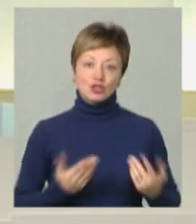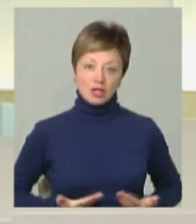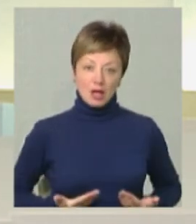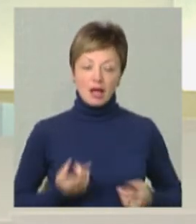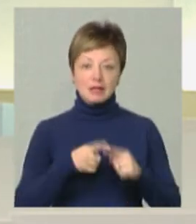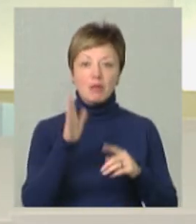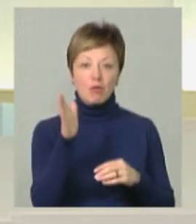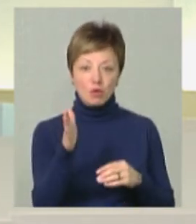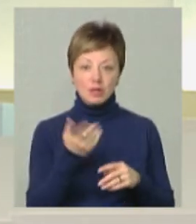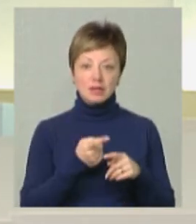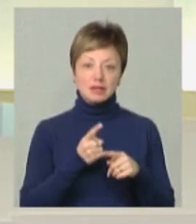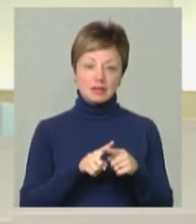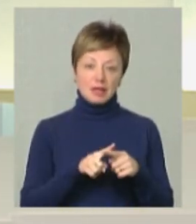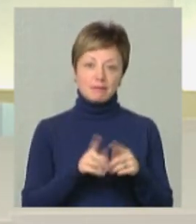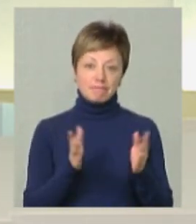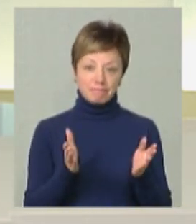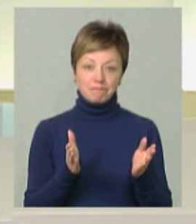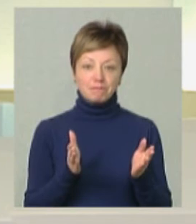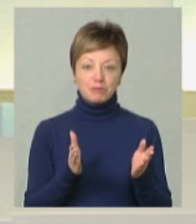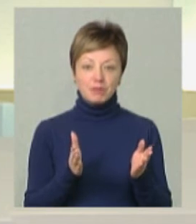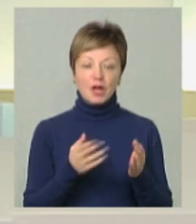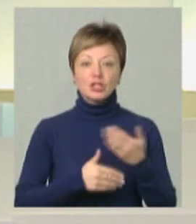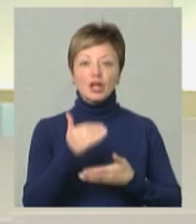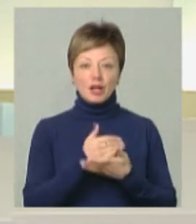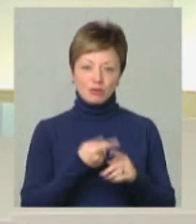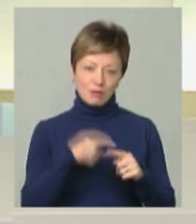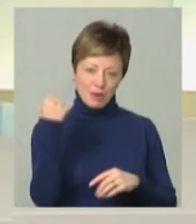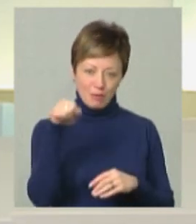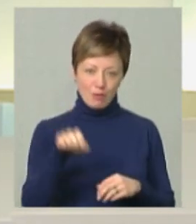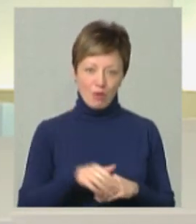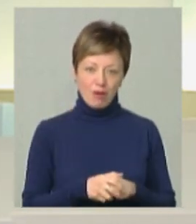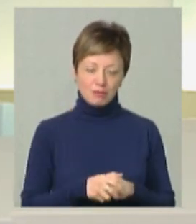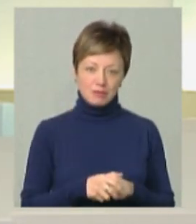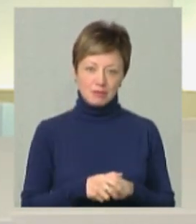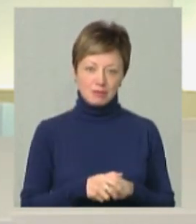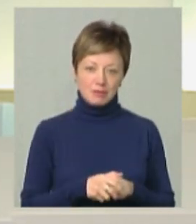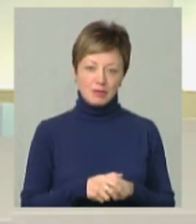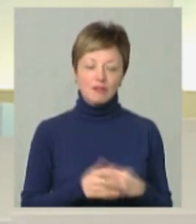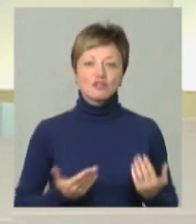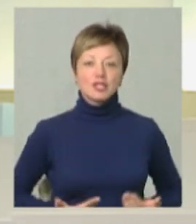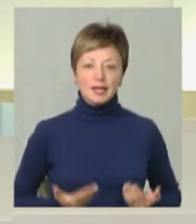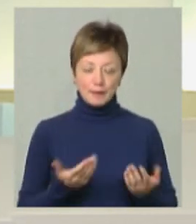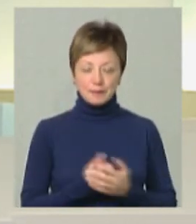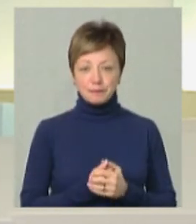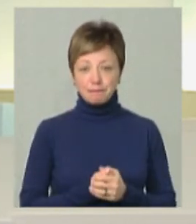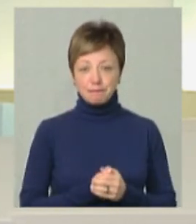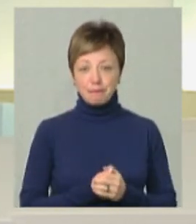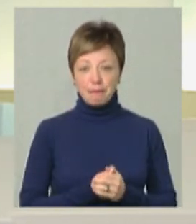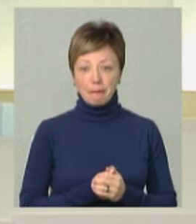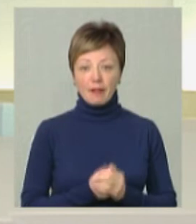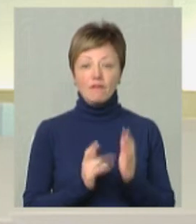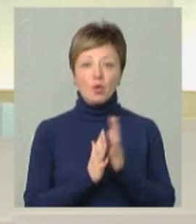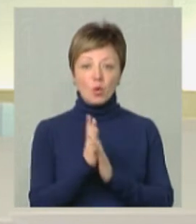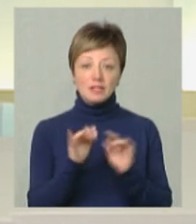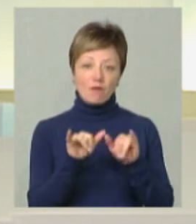Це майбутнє, це перспектива і, зрештою, це перемога. Перемога в житті, в рості,